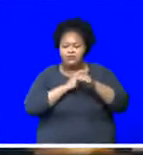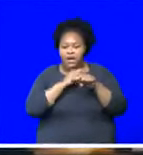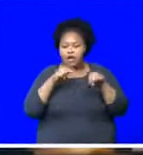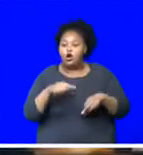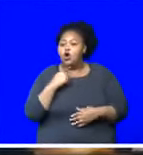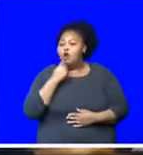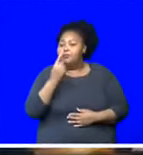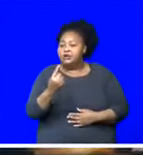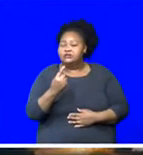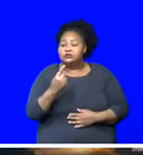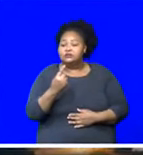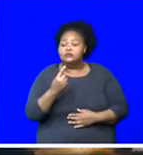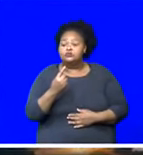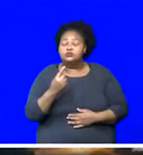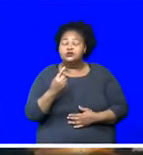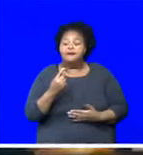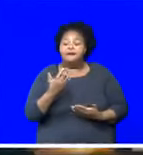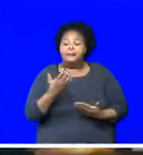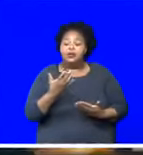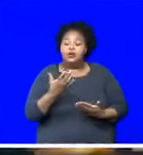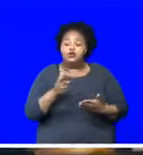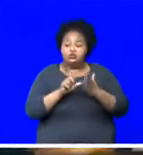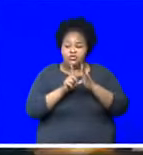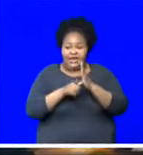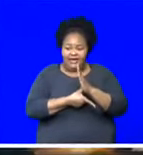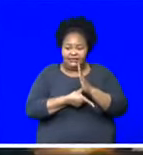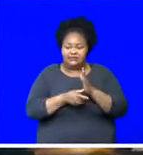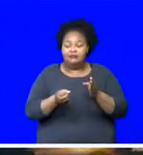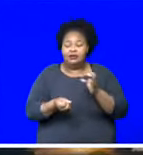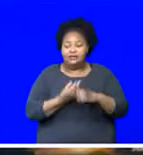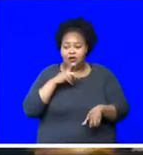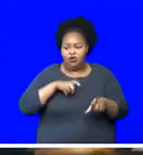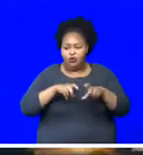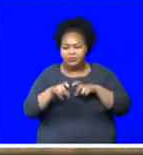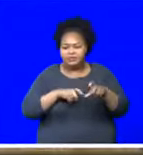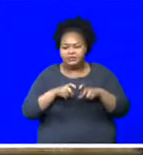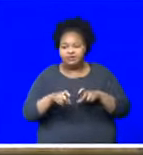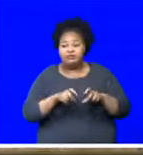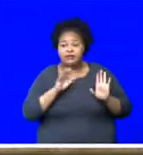kubalimate kakhulu bayinhlangano kufaka ekhathi nemacembu ladlala lomdlalo.